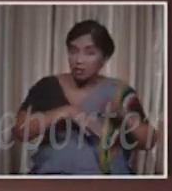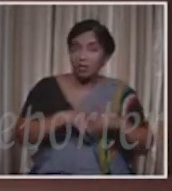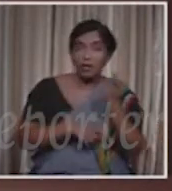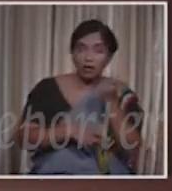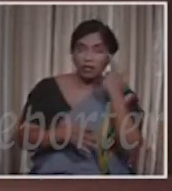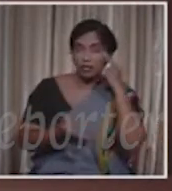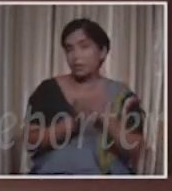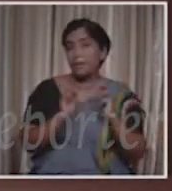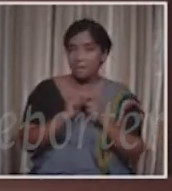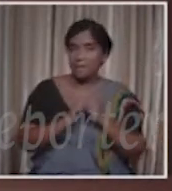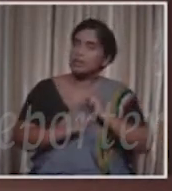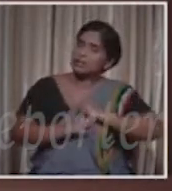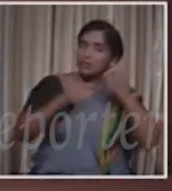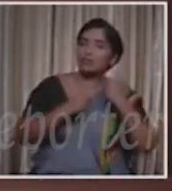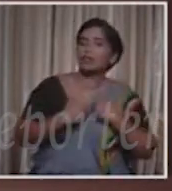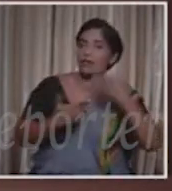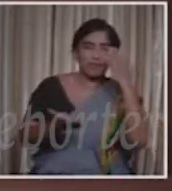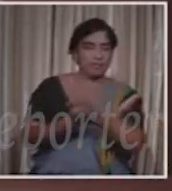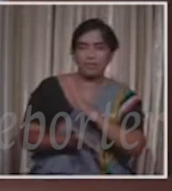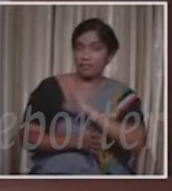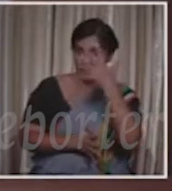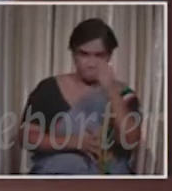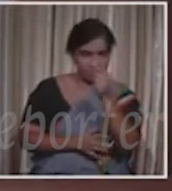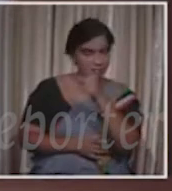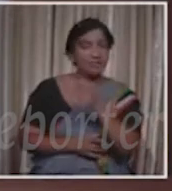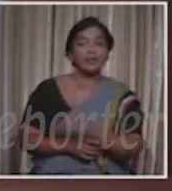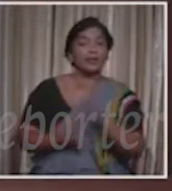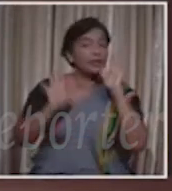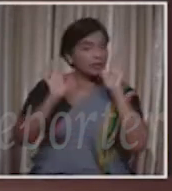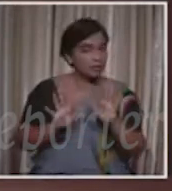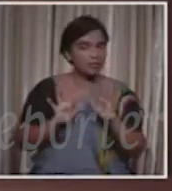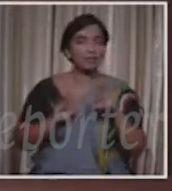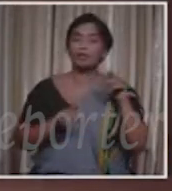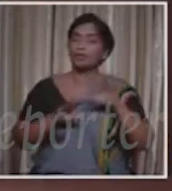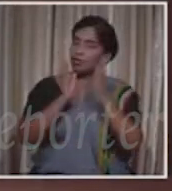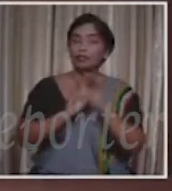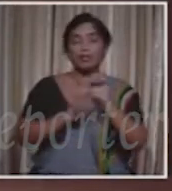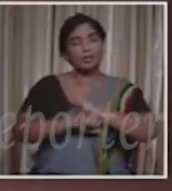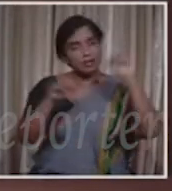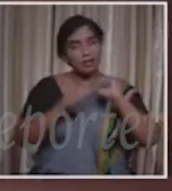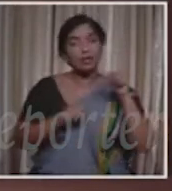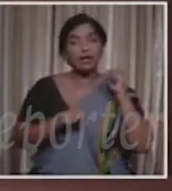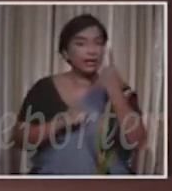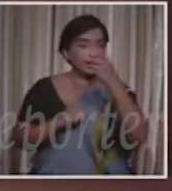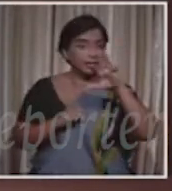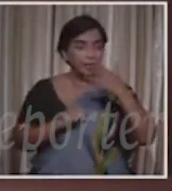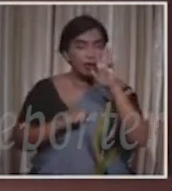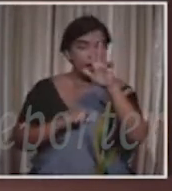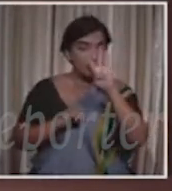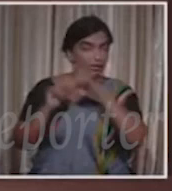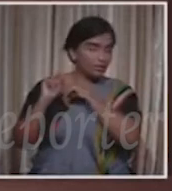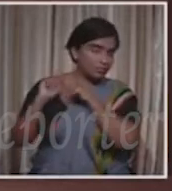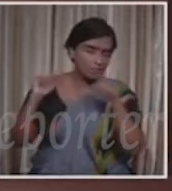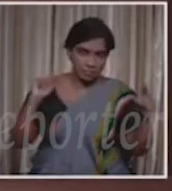එරෙහිව සටන් කරනවා ඒක අපි නතර කරන්නේ නැහැ මතක තබා ගන්න හැබැයි ඒ හැම සටනක්ම අපි 1994 සිට මේ දක්වා